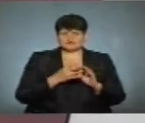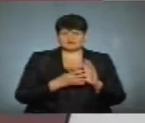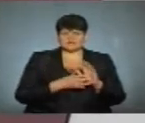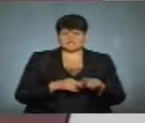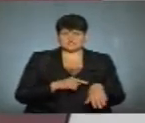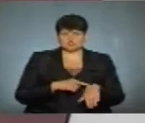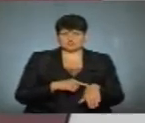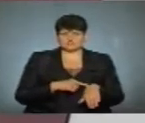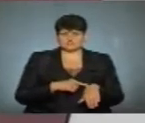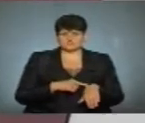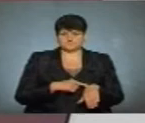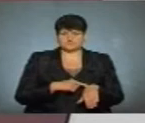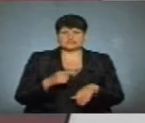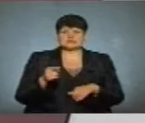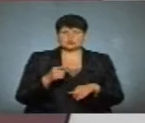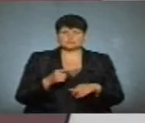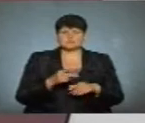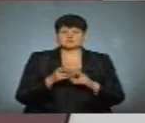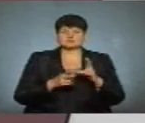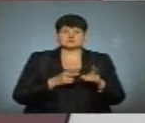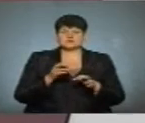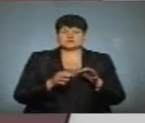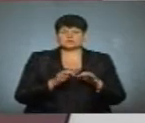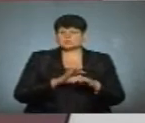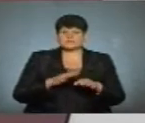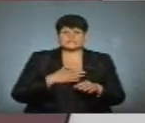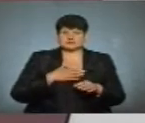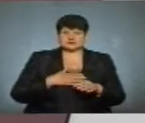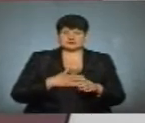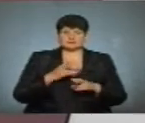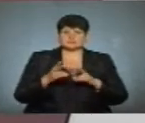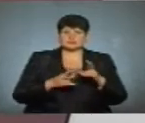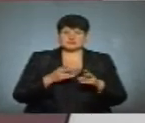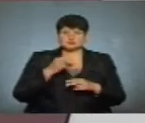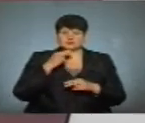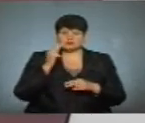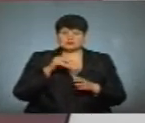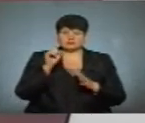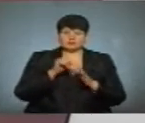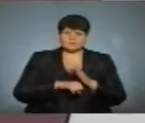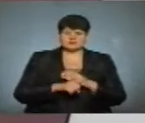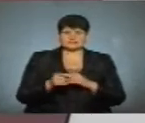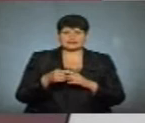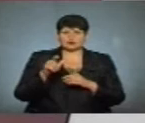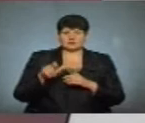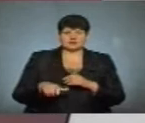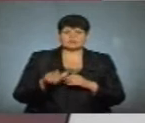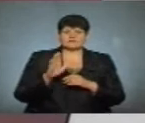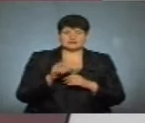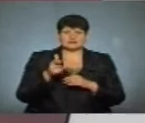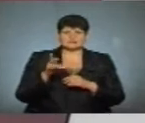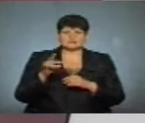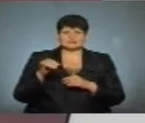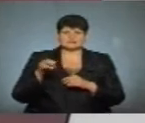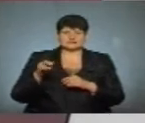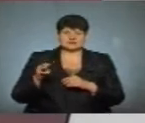годині. Тернопільський апеляційний суд не задовільнив апеляцію обвинувачених у вбивстві тернополянина Віталія Гнатишина,